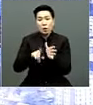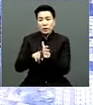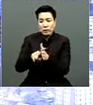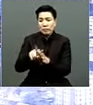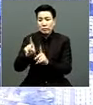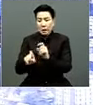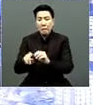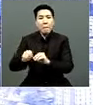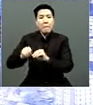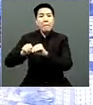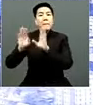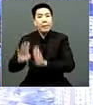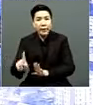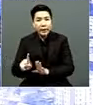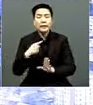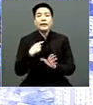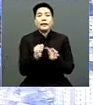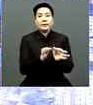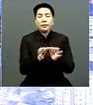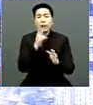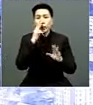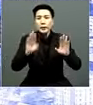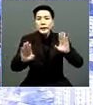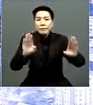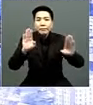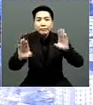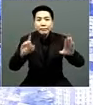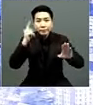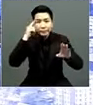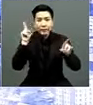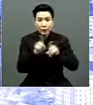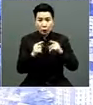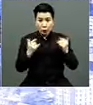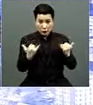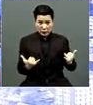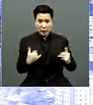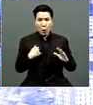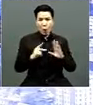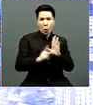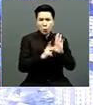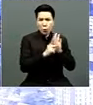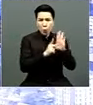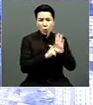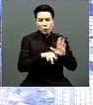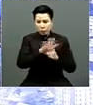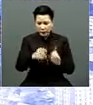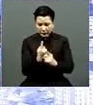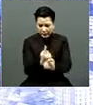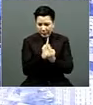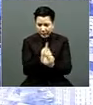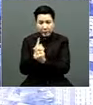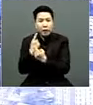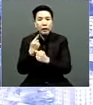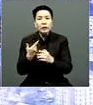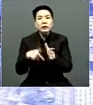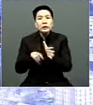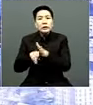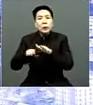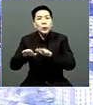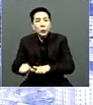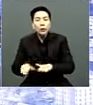เสียชีวิตจะเป็นอย่างไรนะครับถ้าเทียบกับปัจจุบันเนี่ยมันจะเป็นอย่างไรนะครับซึ่งอันนี้เดี๋ยวก็จะมีชุด